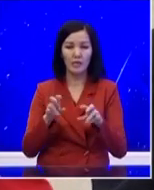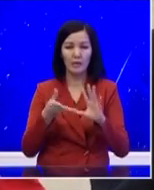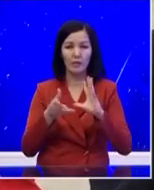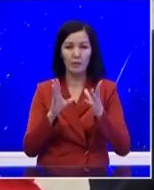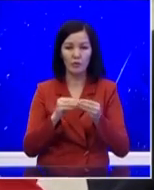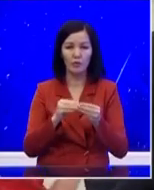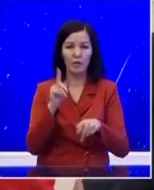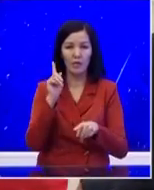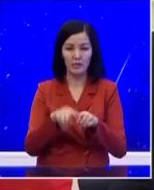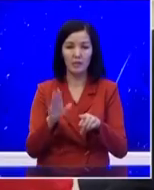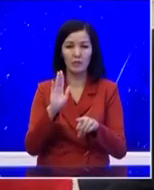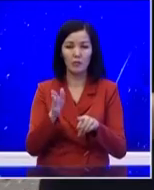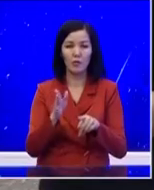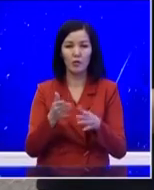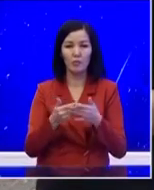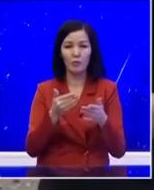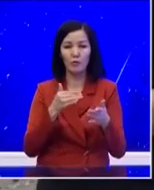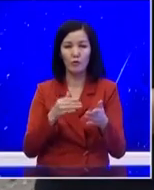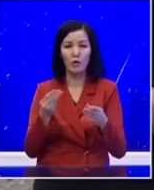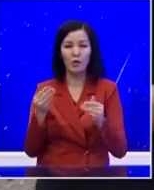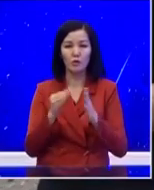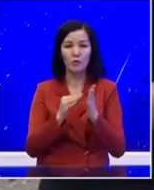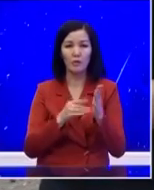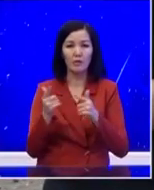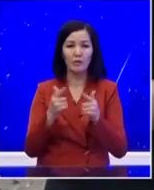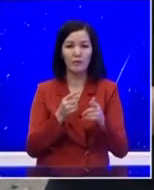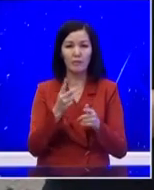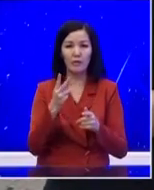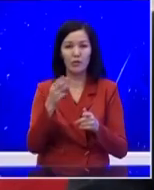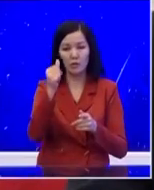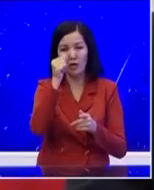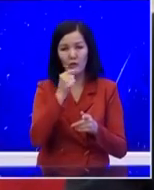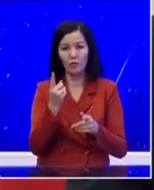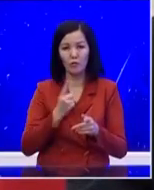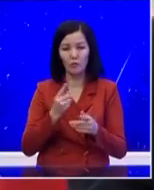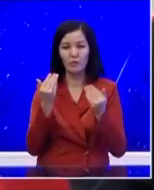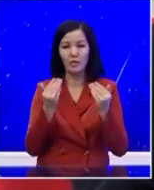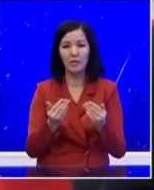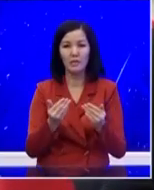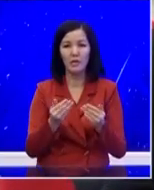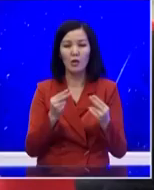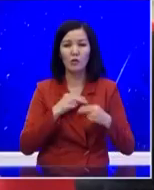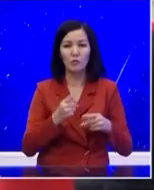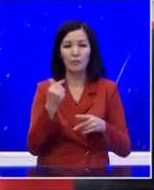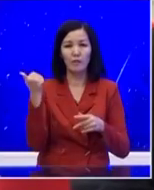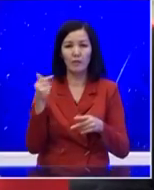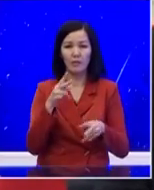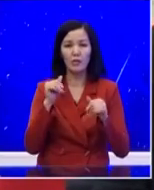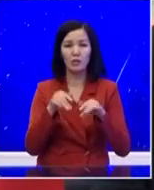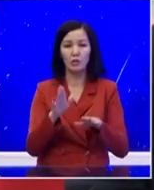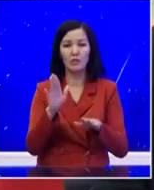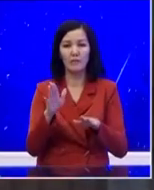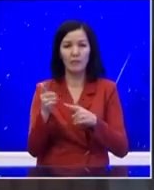Бірақ барлығы тездетіледі. Бұрындары жобалық сметалық құжаттаманы бірнеше айлап күтетінбіз. Ал қазір бұл жұмыстар бір апта ішінде дайын болуы